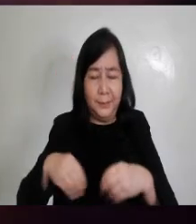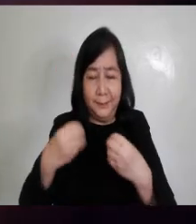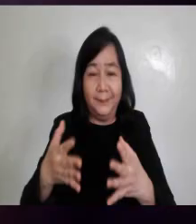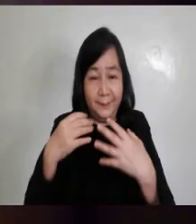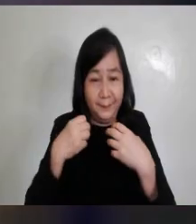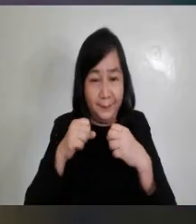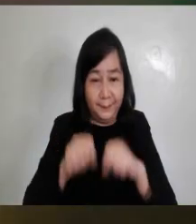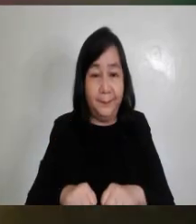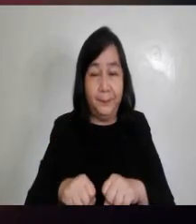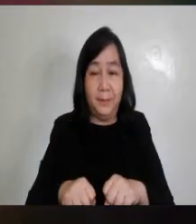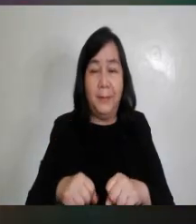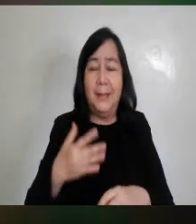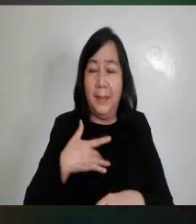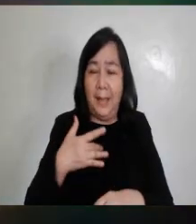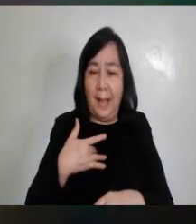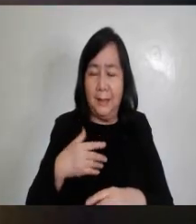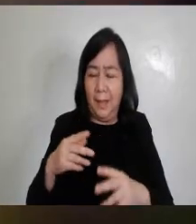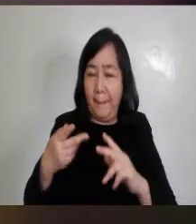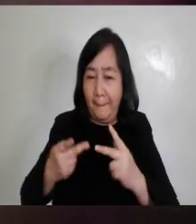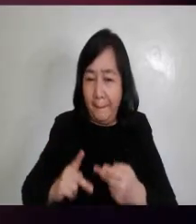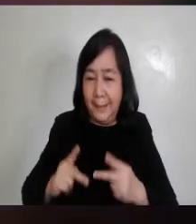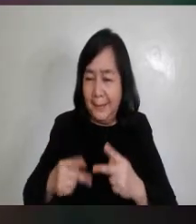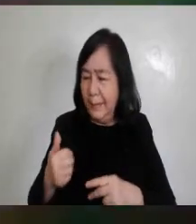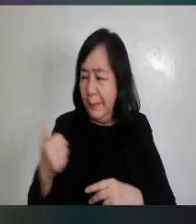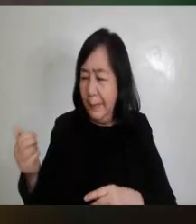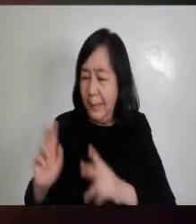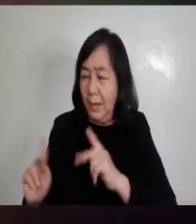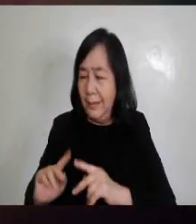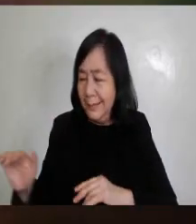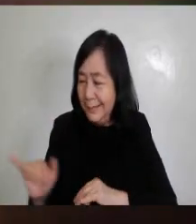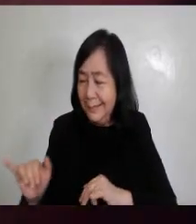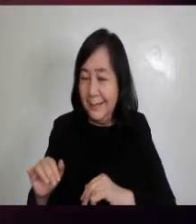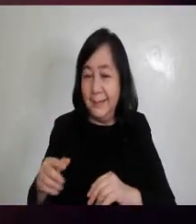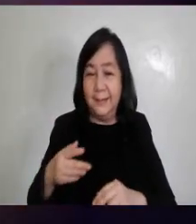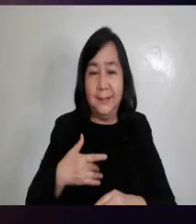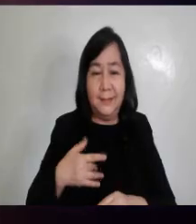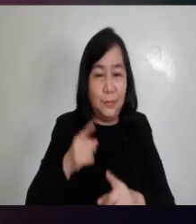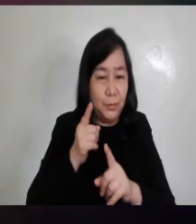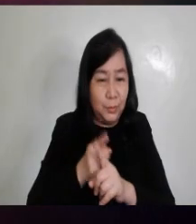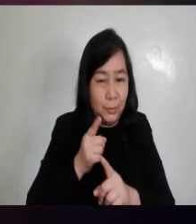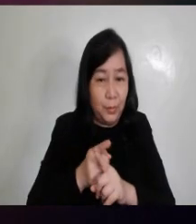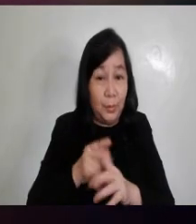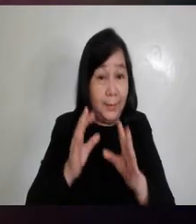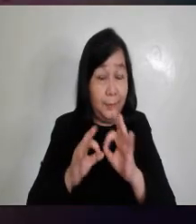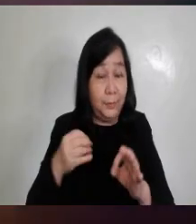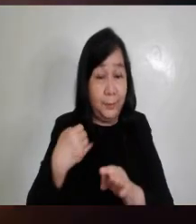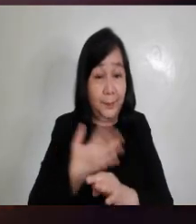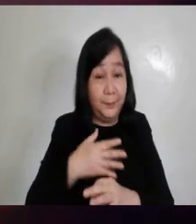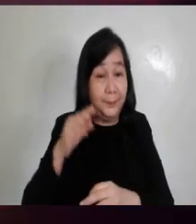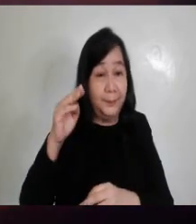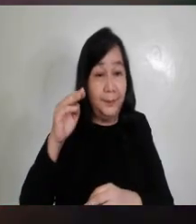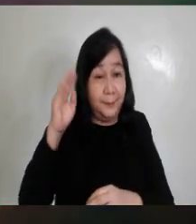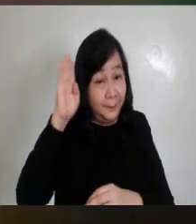nagbibigay kakayahan sa atin na madama ang sakit ng iba na parang tayo mismo ang nakakaranas nito. Kung ang ating